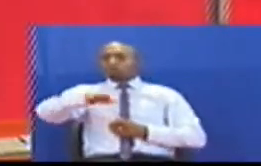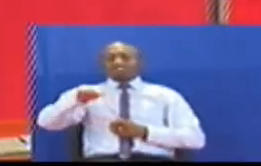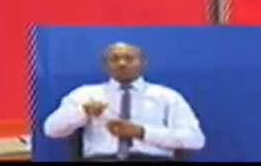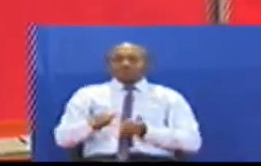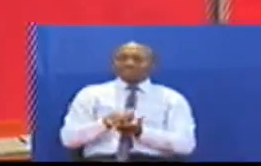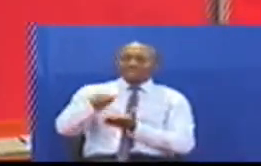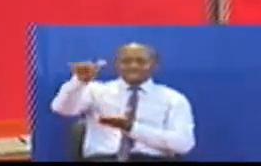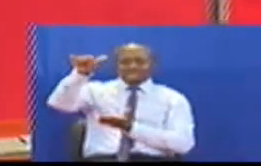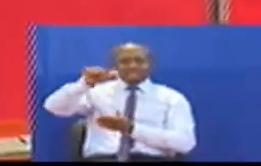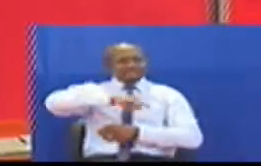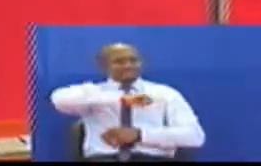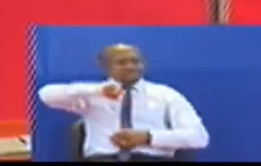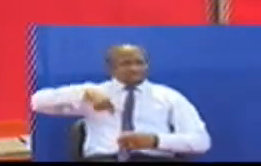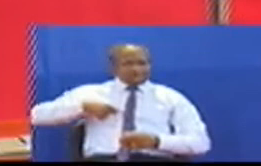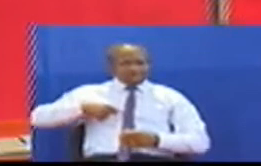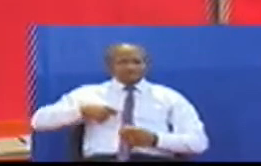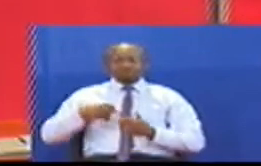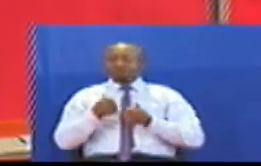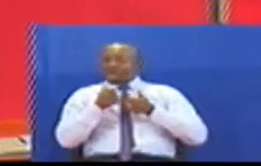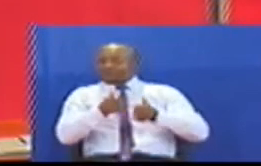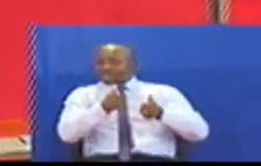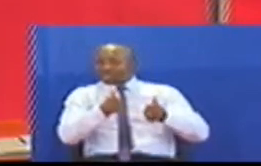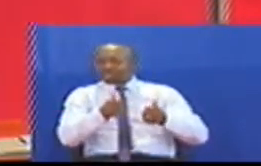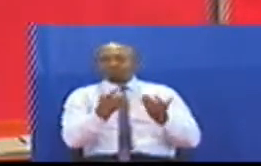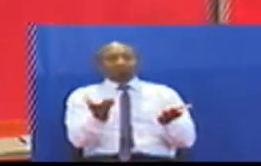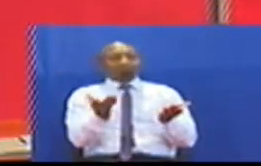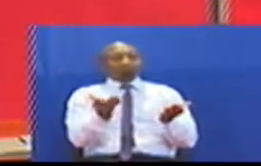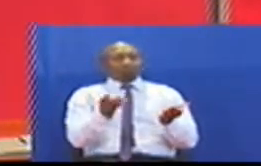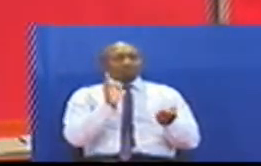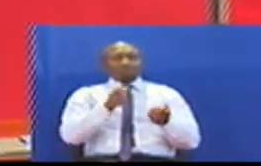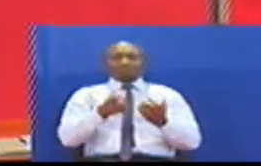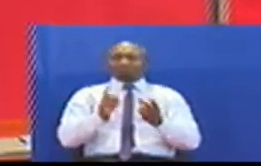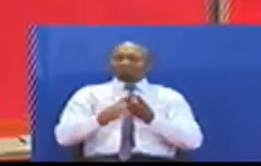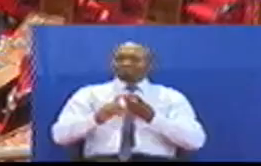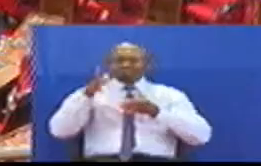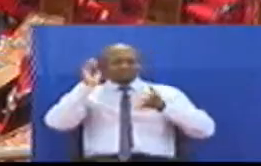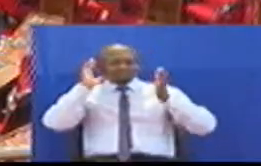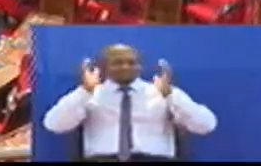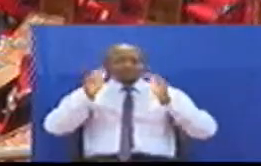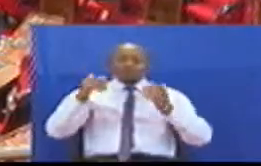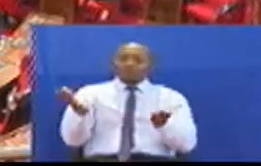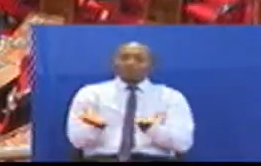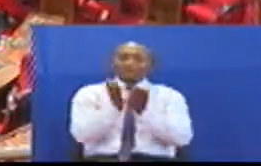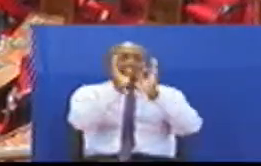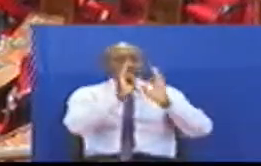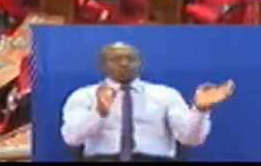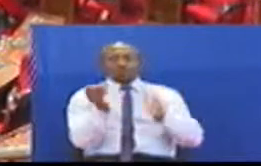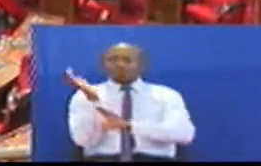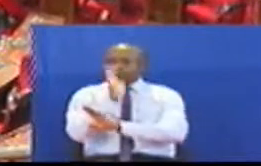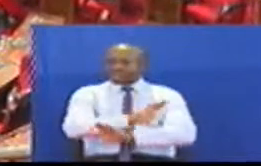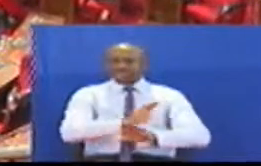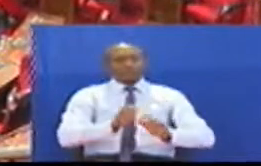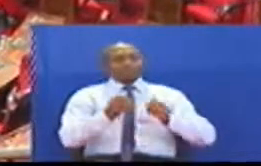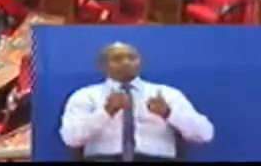Sisi wenyewe tulitokea yeye aliahidi, tukajitokeza kuwa na mchanganyiko pale, lakini bahati nzuri limeisha, tenda